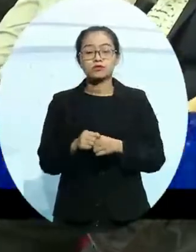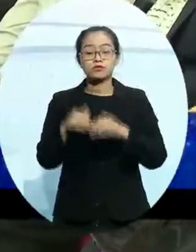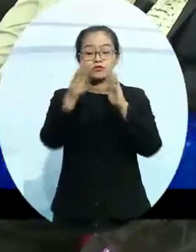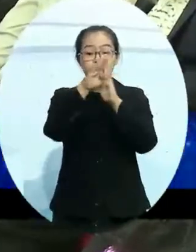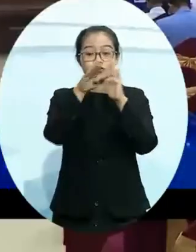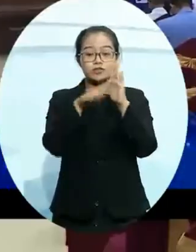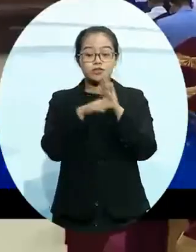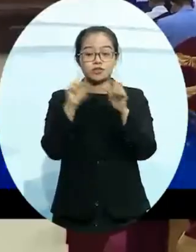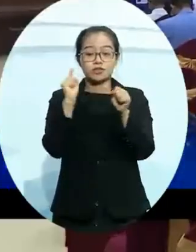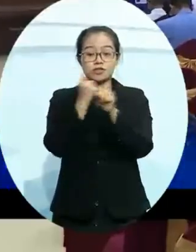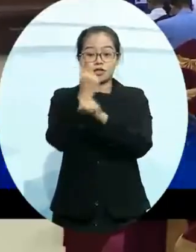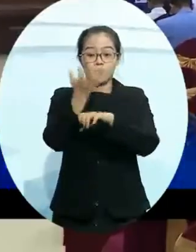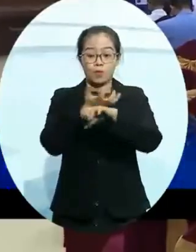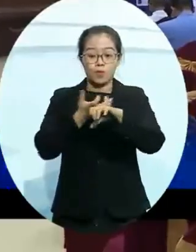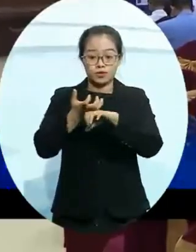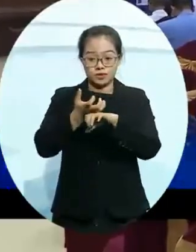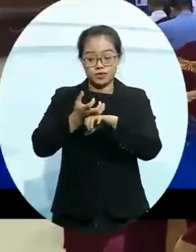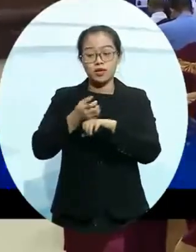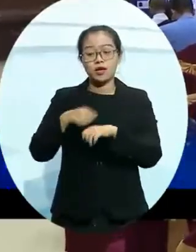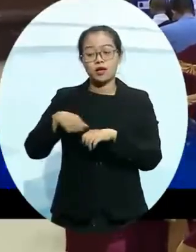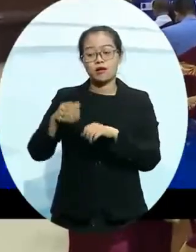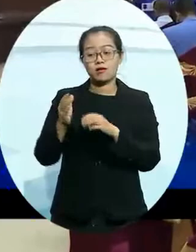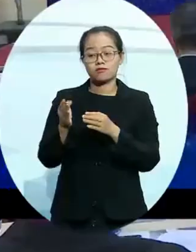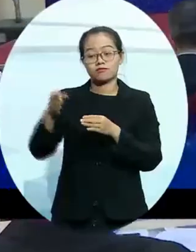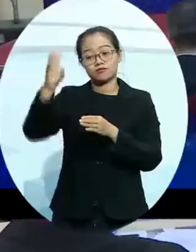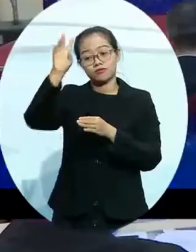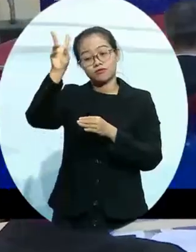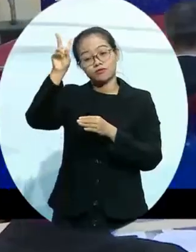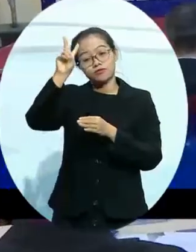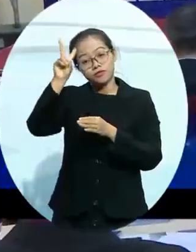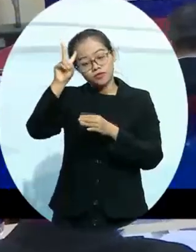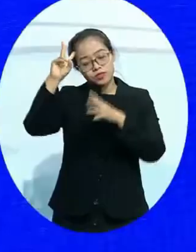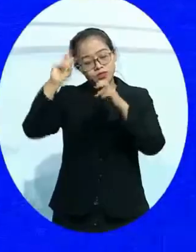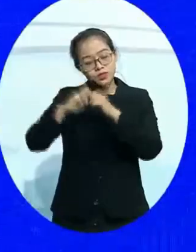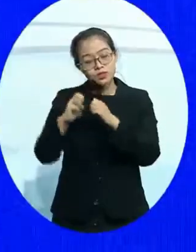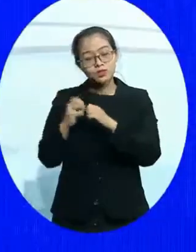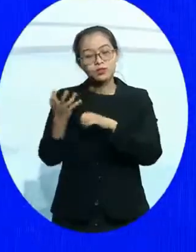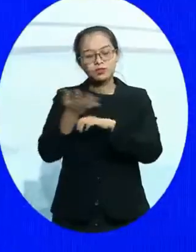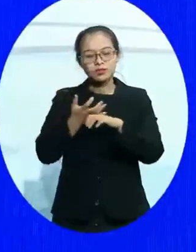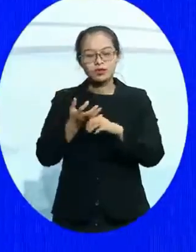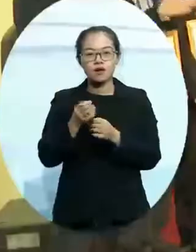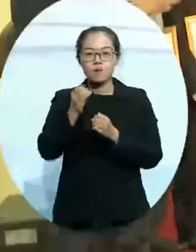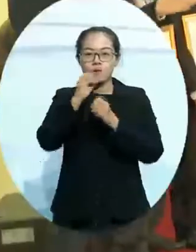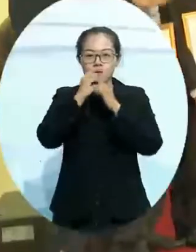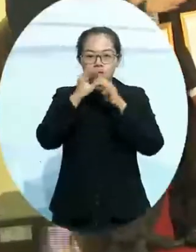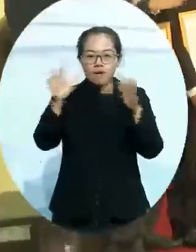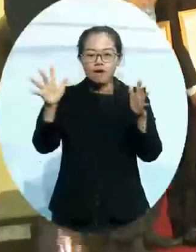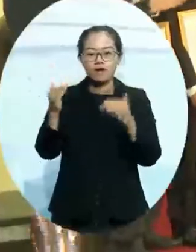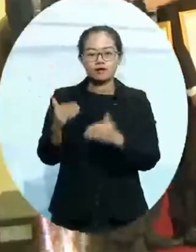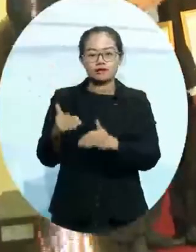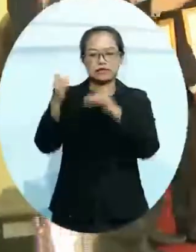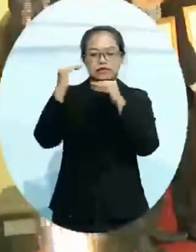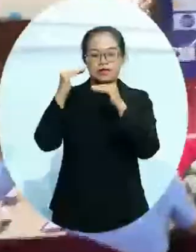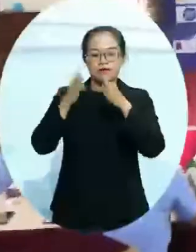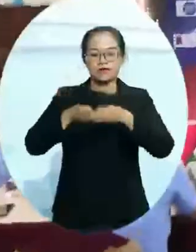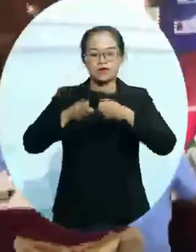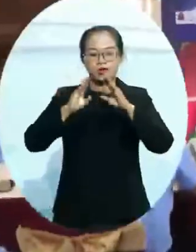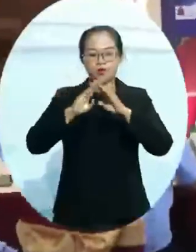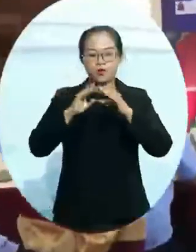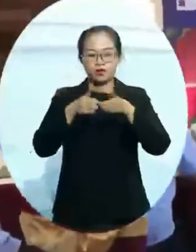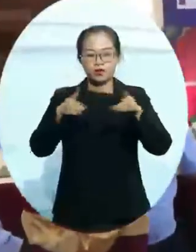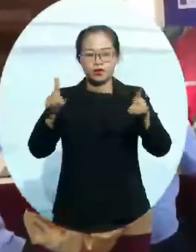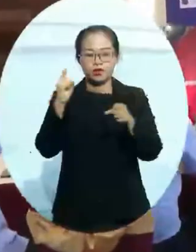chính phủ phát động, Viện Nghiên cứu Pháp luật Bảo vệ Doanh nghiệp và Người tiêu dùng cũng công bố và trao quyết định thành lập Câu lạc bộ Doanh nhân khởi nghiệp Việt